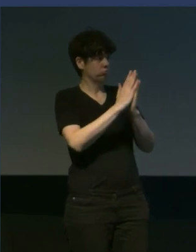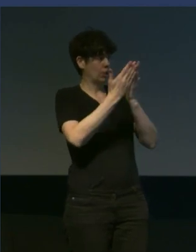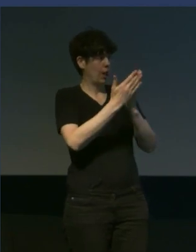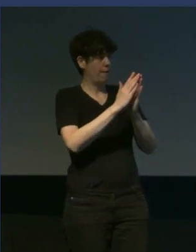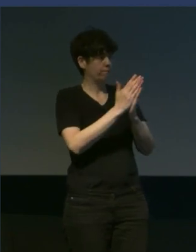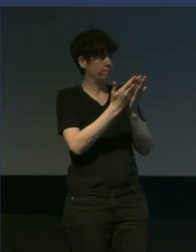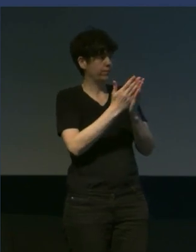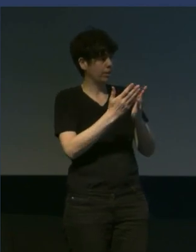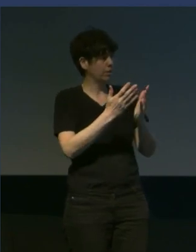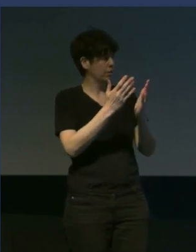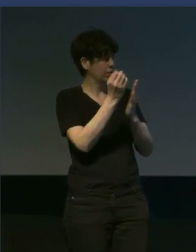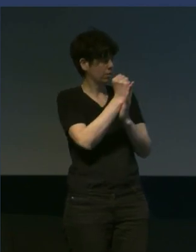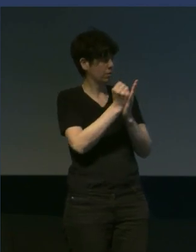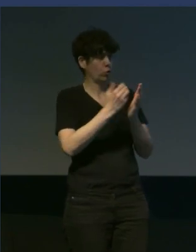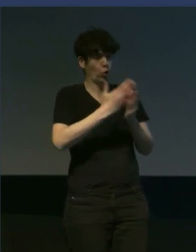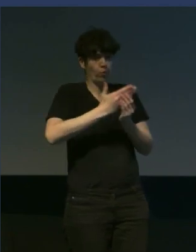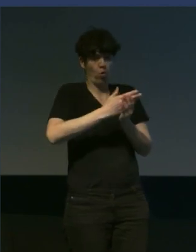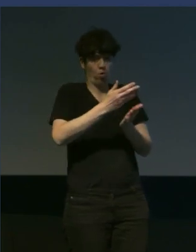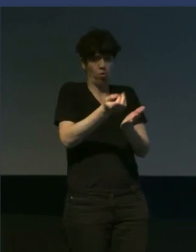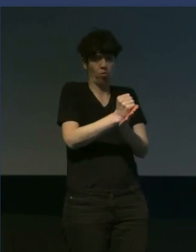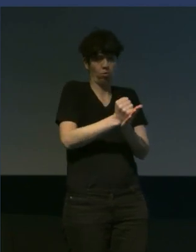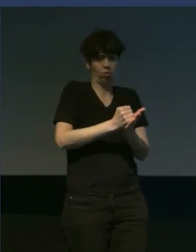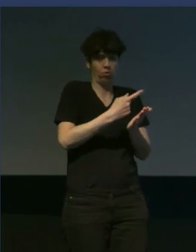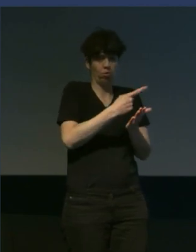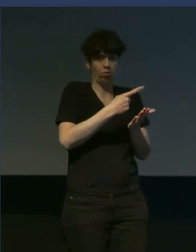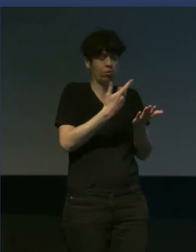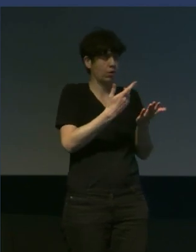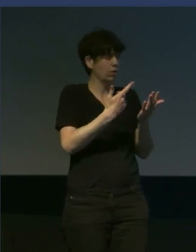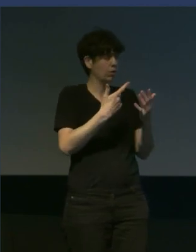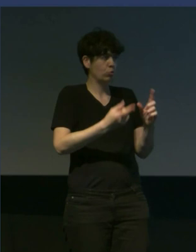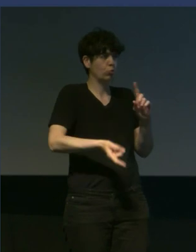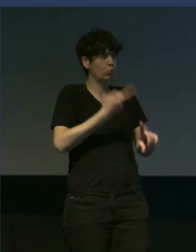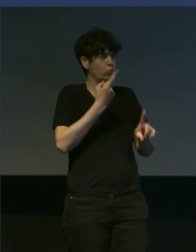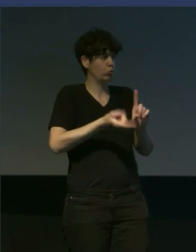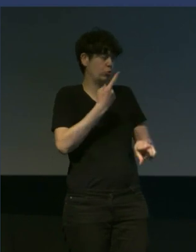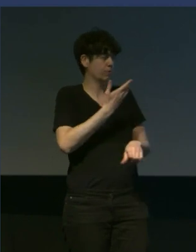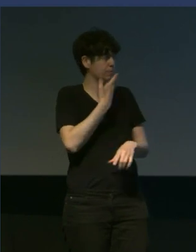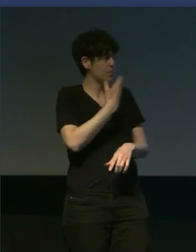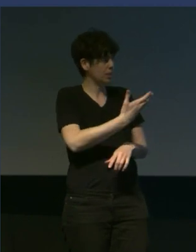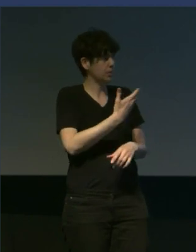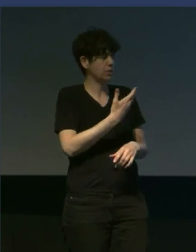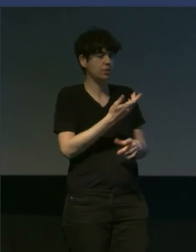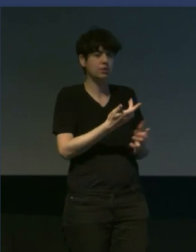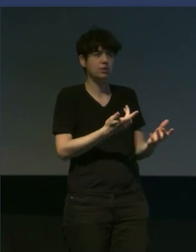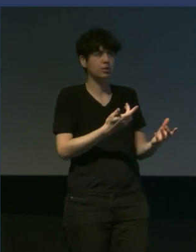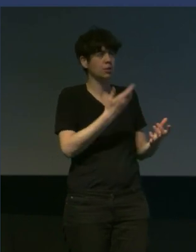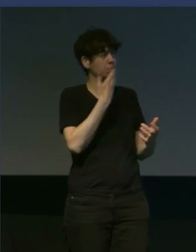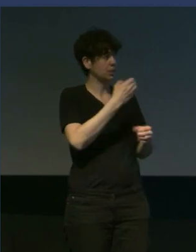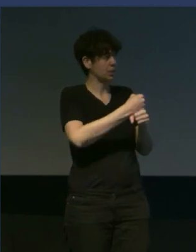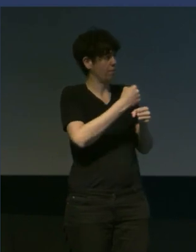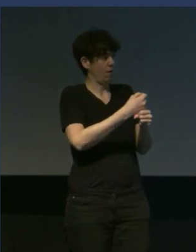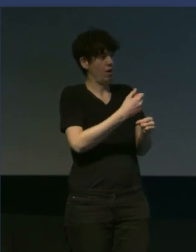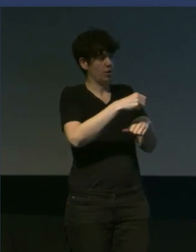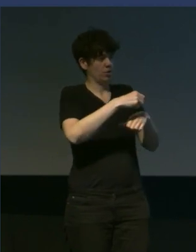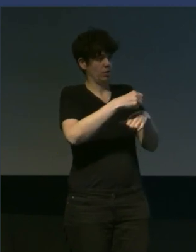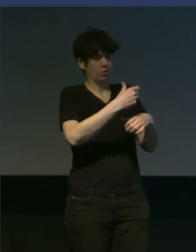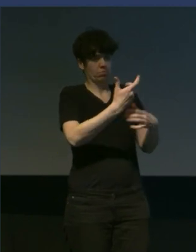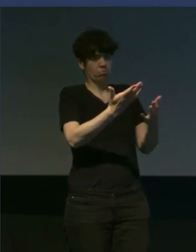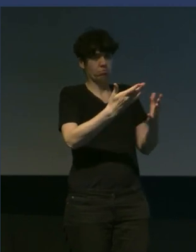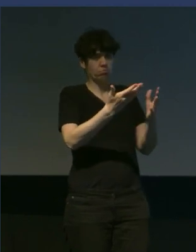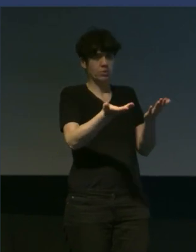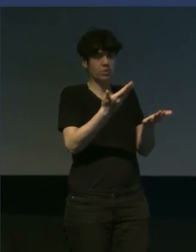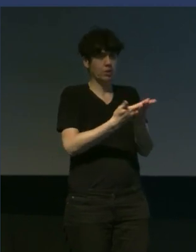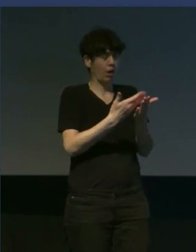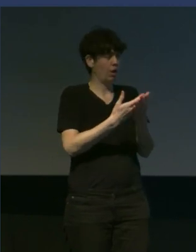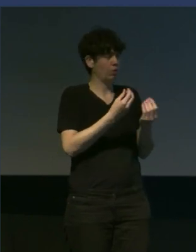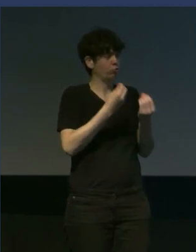avec ce document me semble extrêmement important. Merci pour ce genre de travail, hein. C'est ce qui va faire évoluer